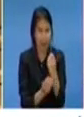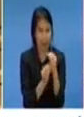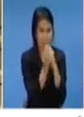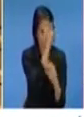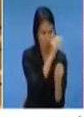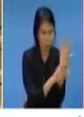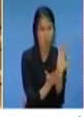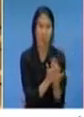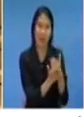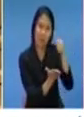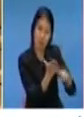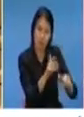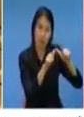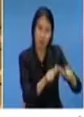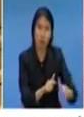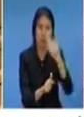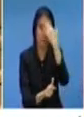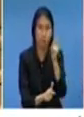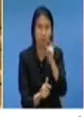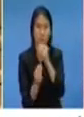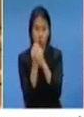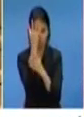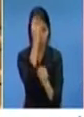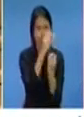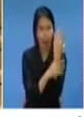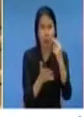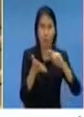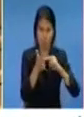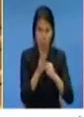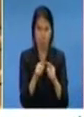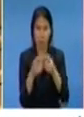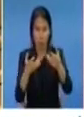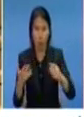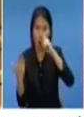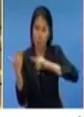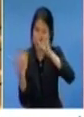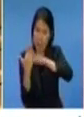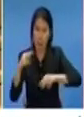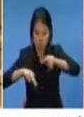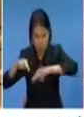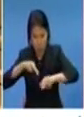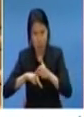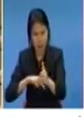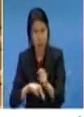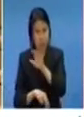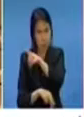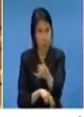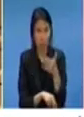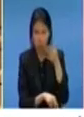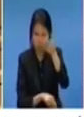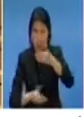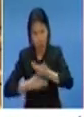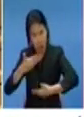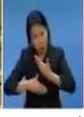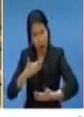ม้และให้ถือว่าต้นไม้เป็นทรัพย์สามารถ ประเมินราคาตีเป็นเงินออม